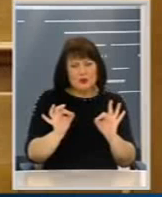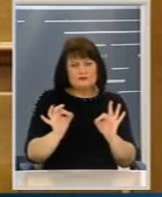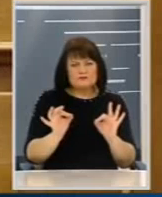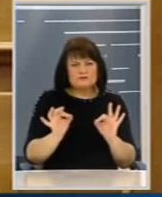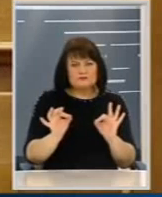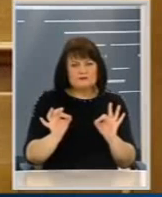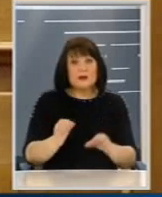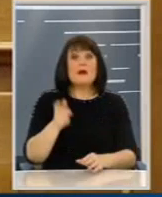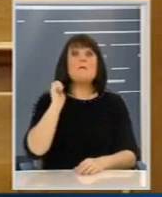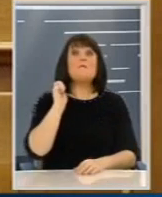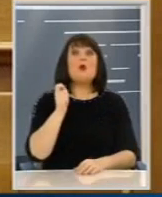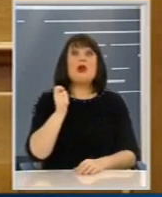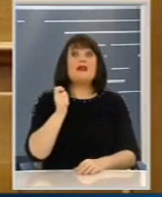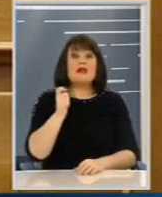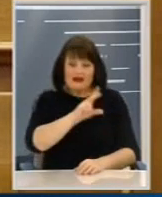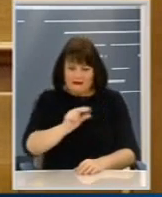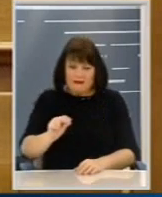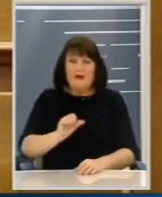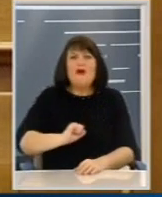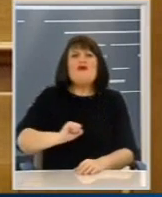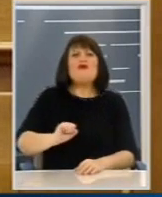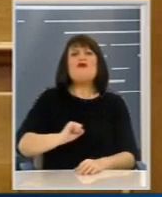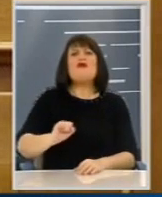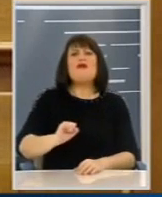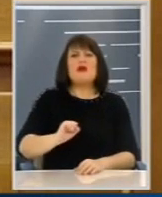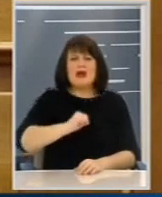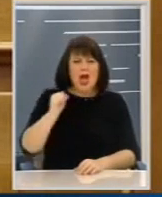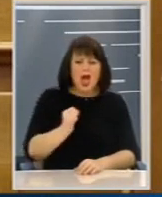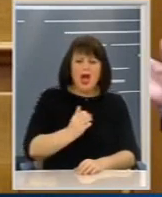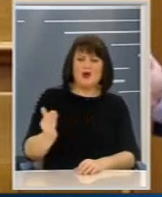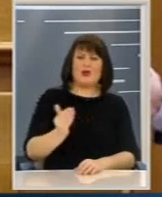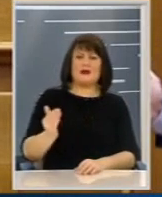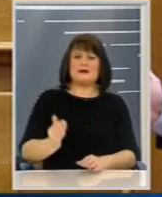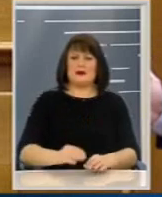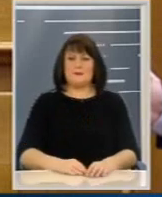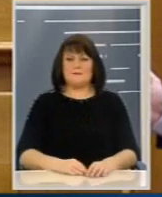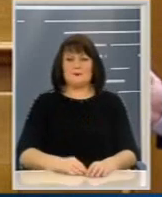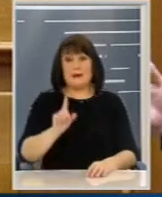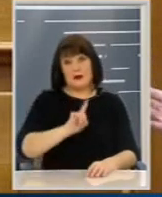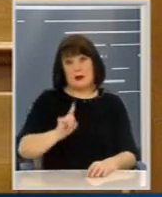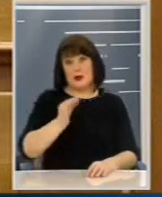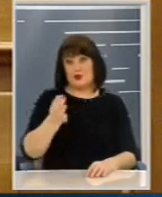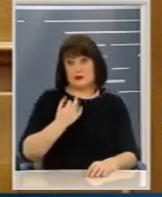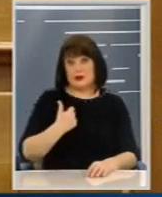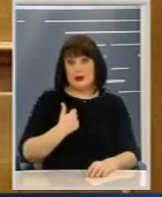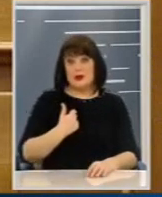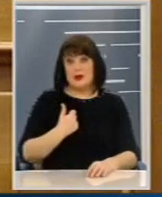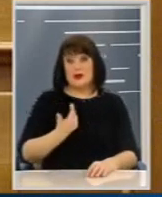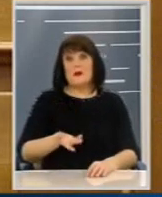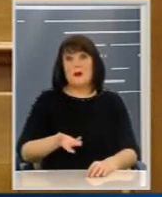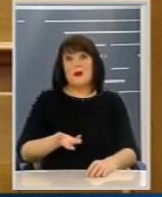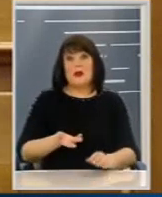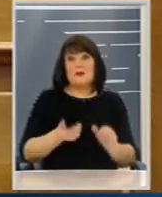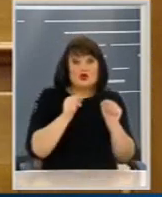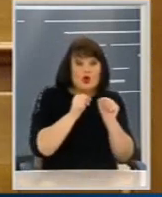πολιτική του φόβου, αλλά και η ακροδεξιά. Μας είπε πριν από λίγο ο κ. Μητσοτάκης ότι είναι πολύ μικρή, λέει, η απόσταση